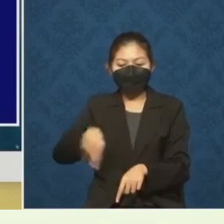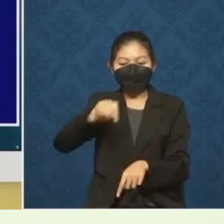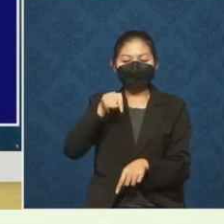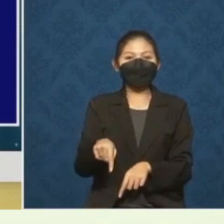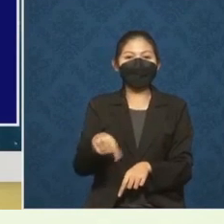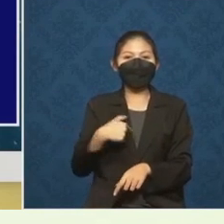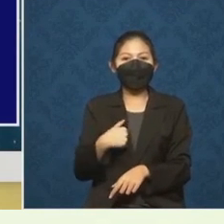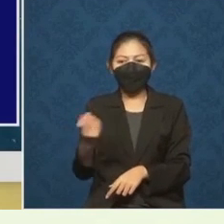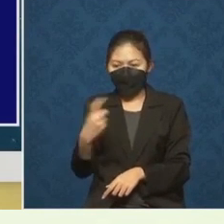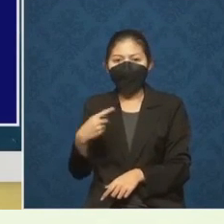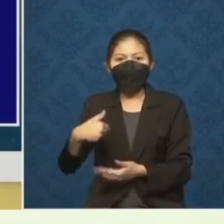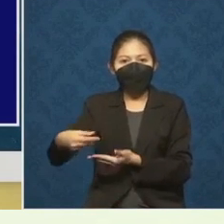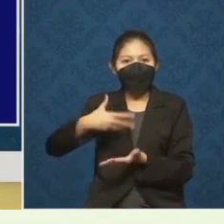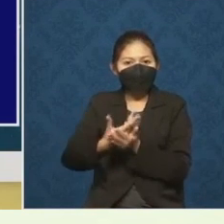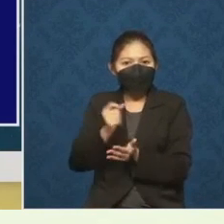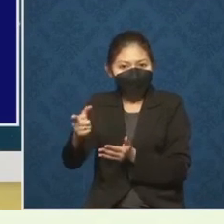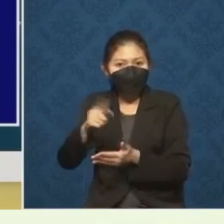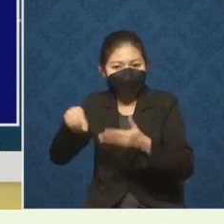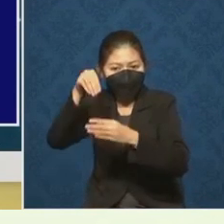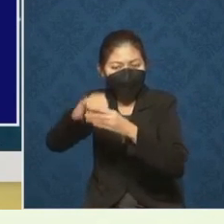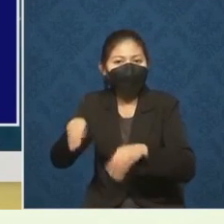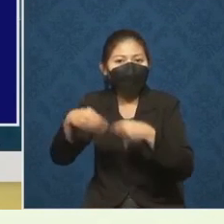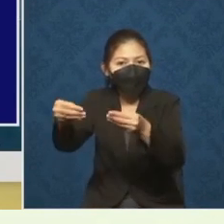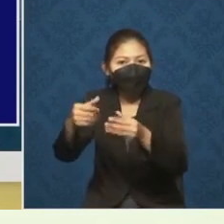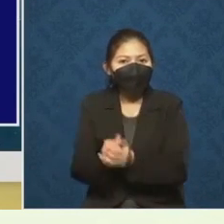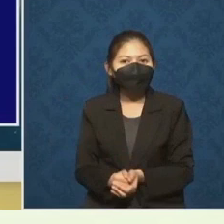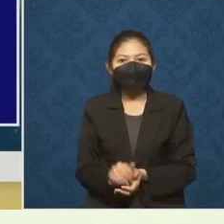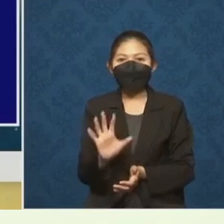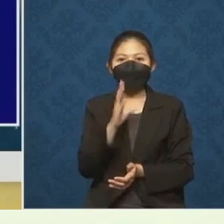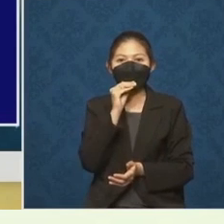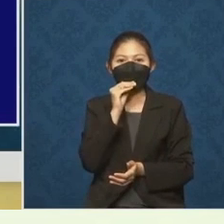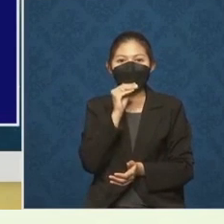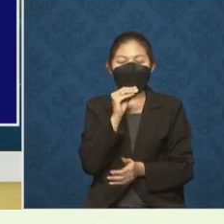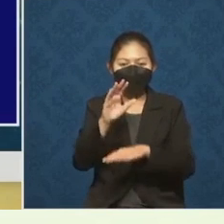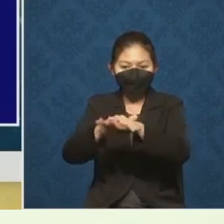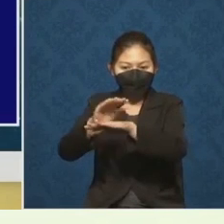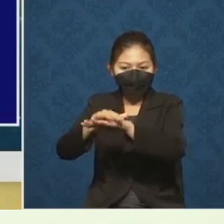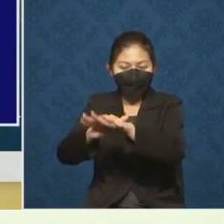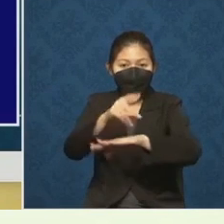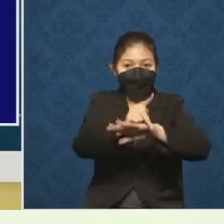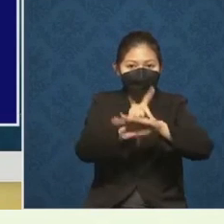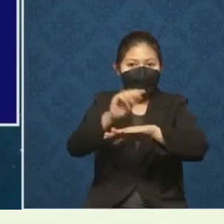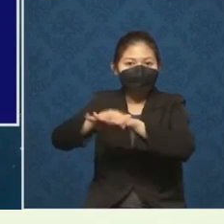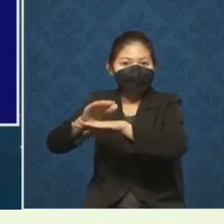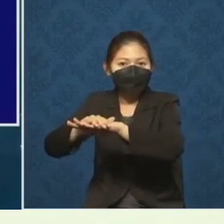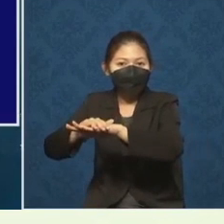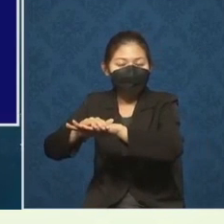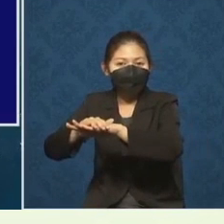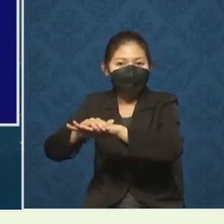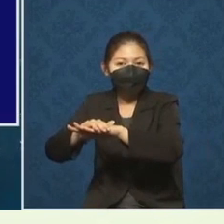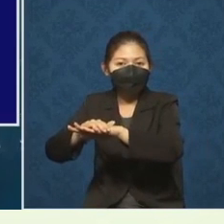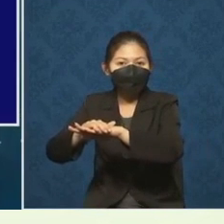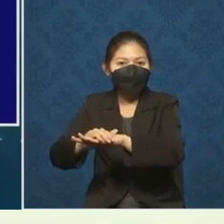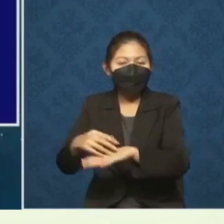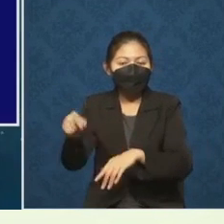อผมได้ไงนะครับเนี่ยแหละหาวิธีทางเพื่อที่จะ เสรีพิสุทธ ิ์ต่อไปให้ได้ ท่านเสรีพิสุทธิ์นะก็มาส้นตี